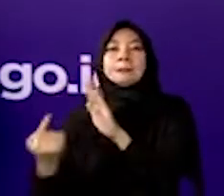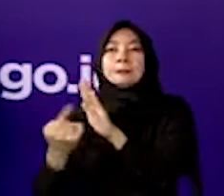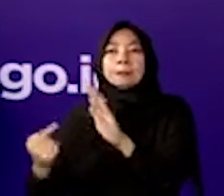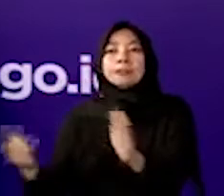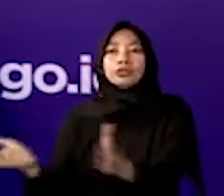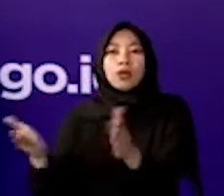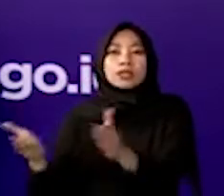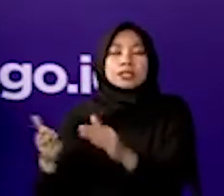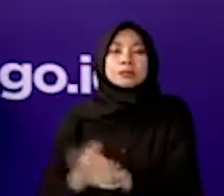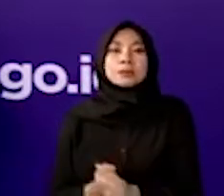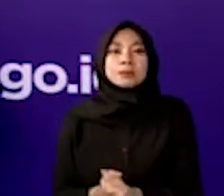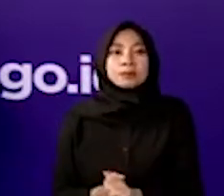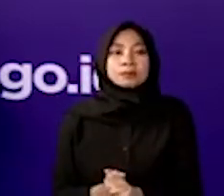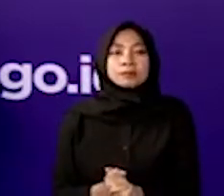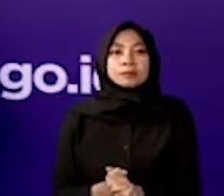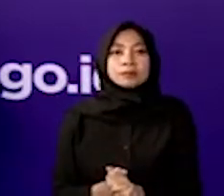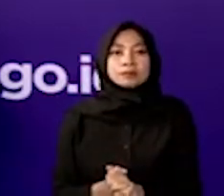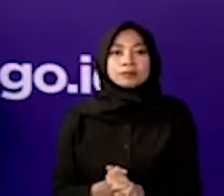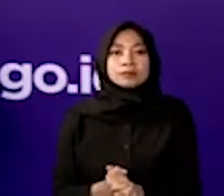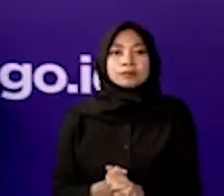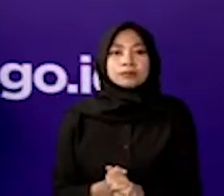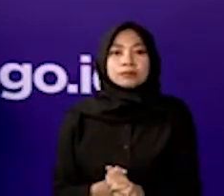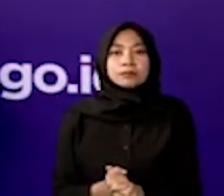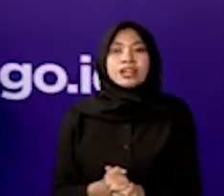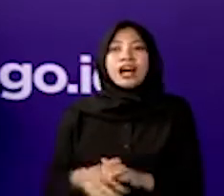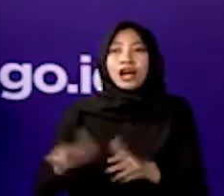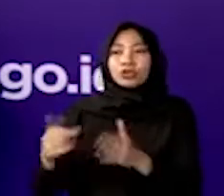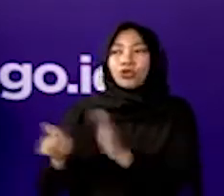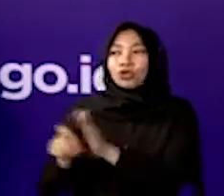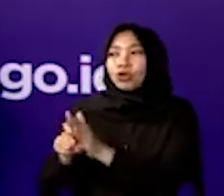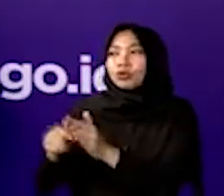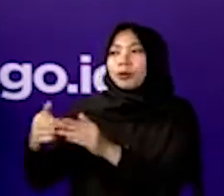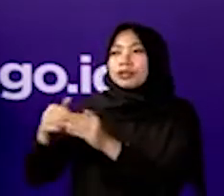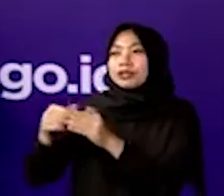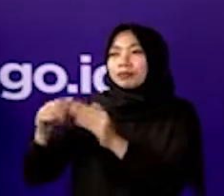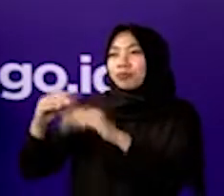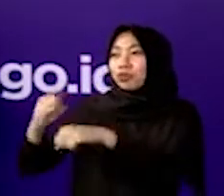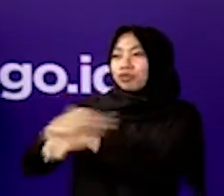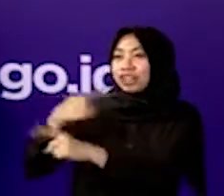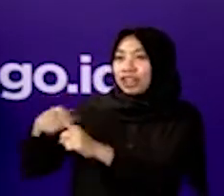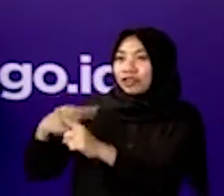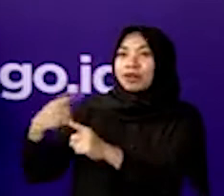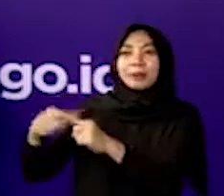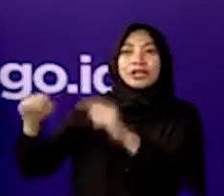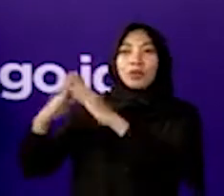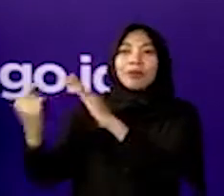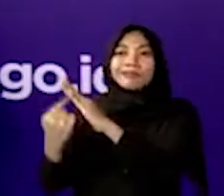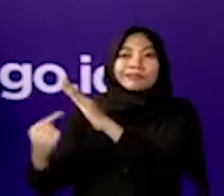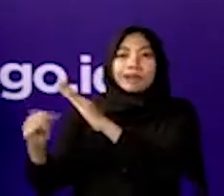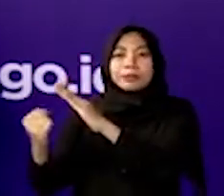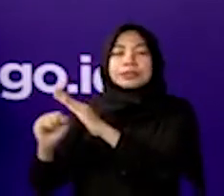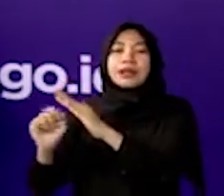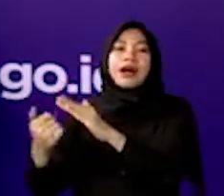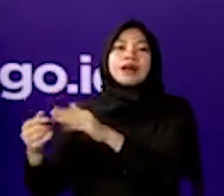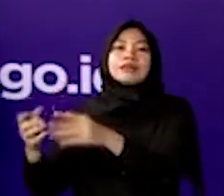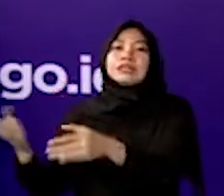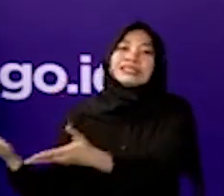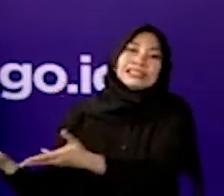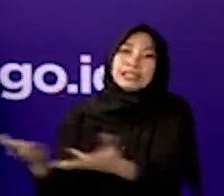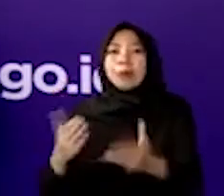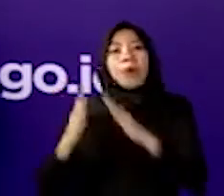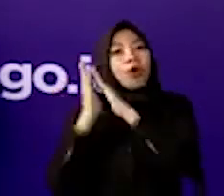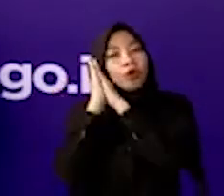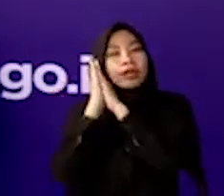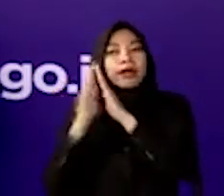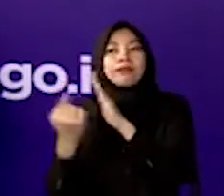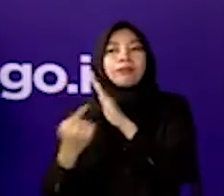ee kediamannya e tidak layak untuk dilakukan isolasi Mandiri sehingga upaya pemerintah pusat dan